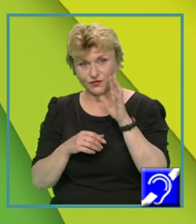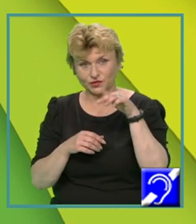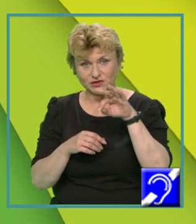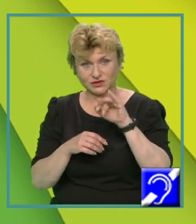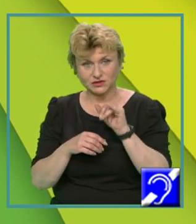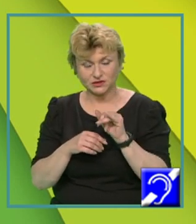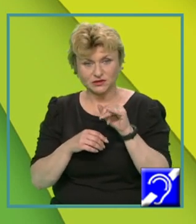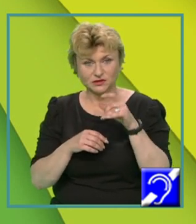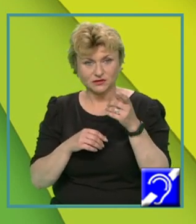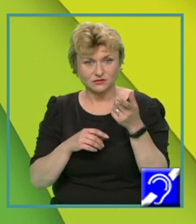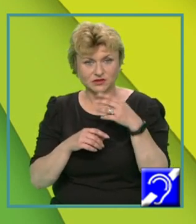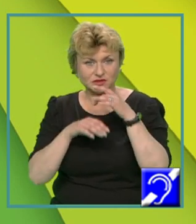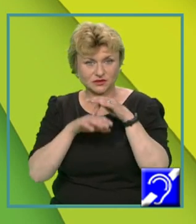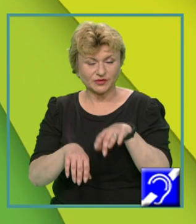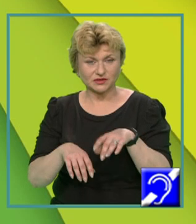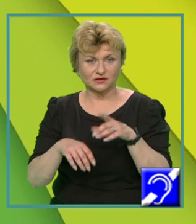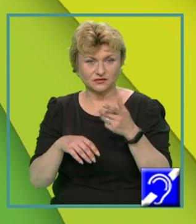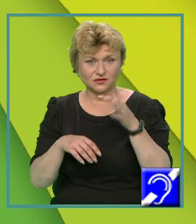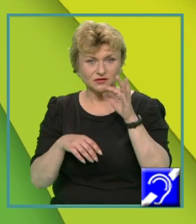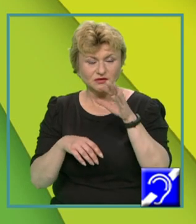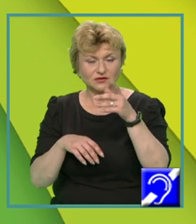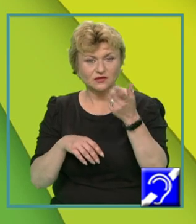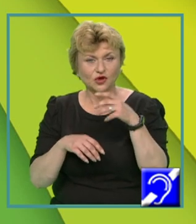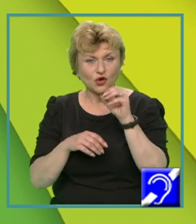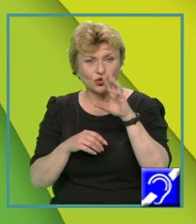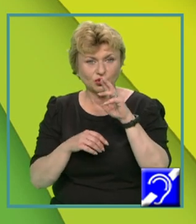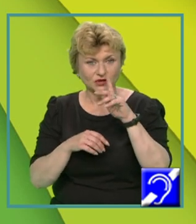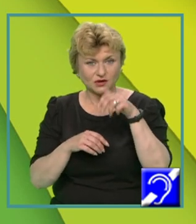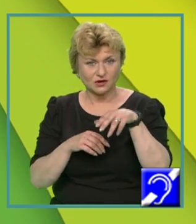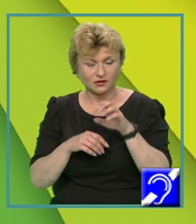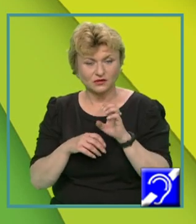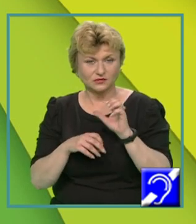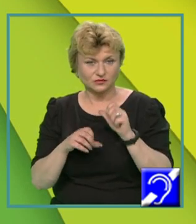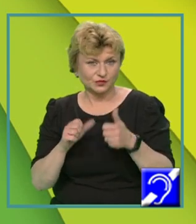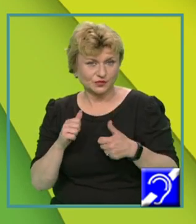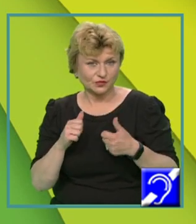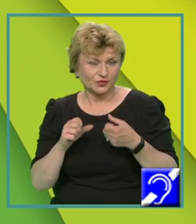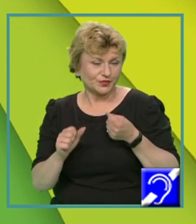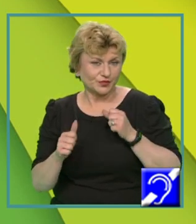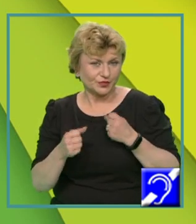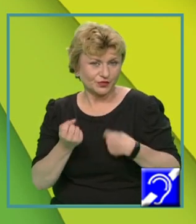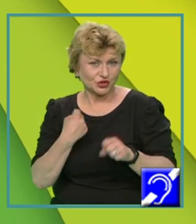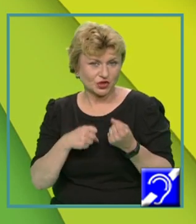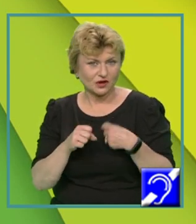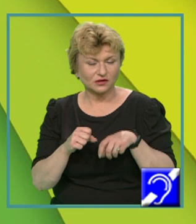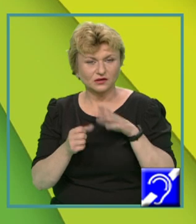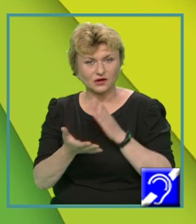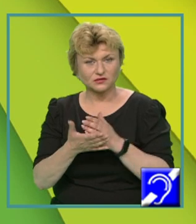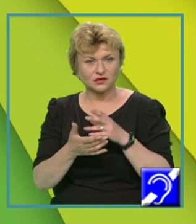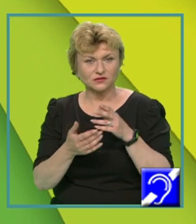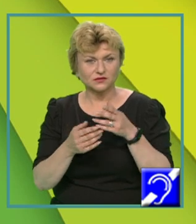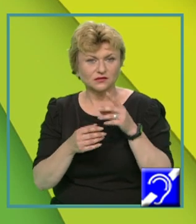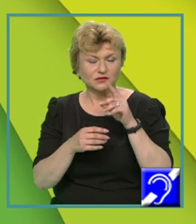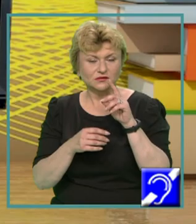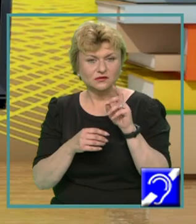realizată de organele de simț și de sistemul nervos și avem mișcarea realizată de către sistemul osos